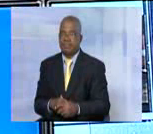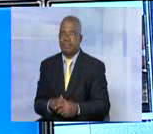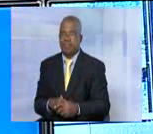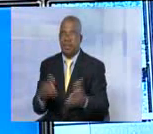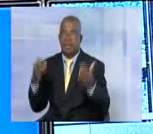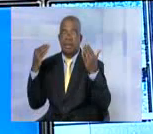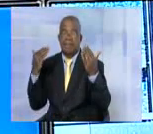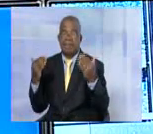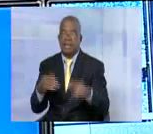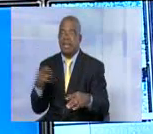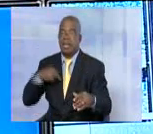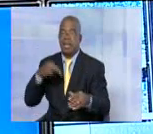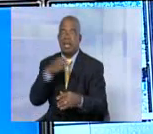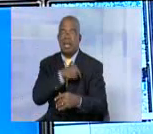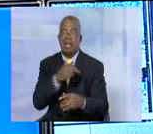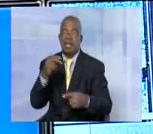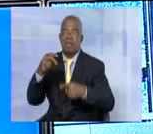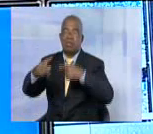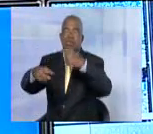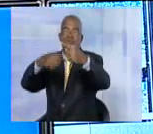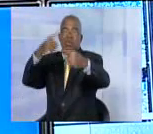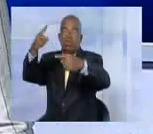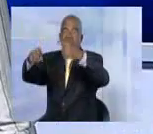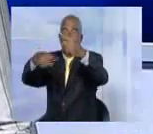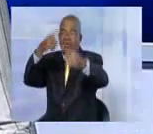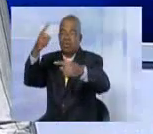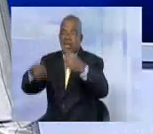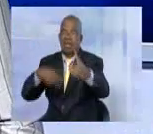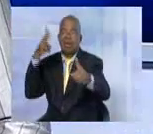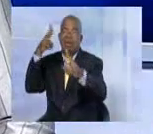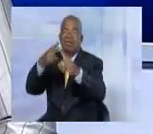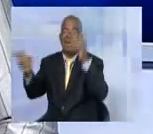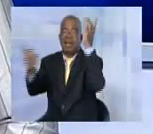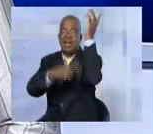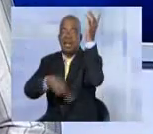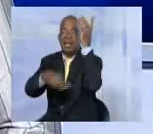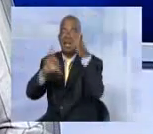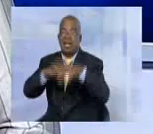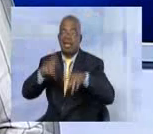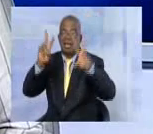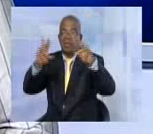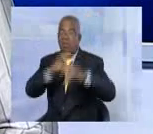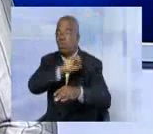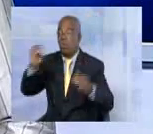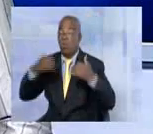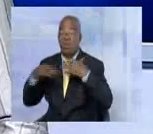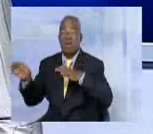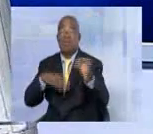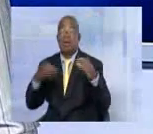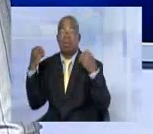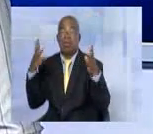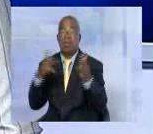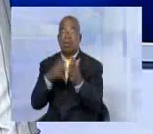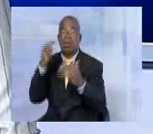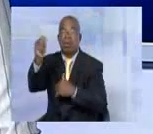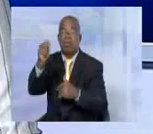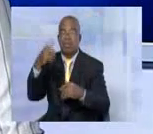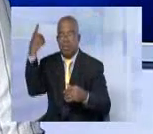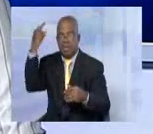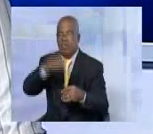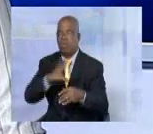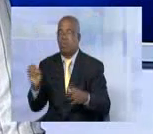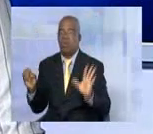Rendons-nous à Guéillot, dans la région du Bas-Sassandra. Plusieurs projets ont été réalisés pour lutter contre la pauvreté, notamment dans les domaines